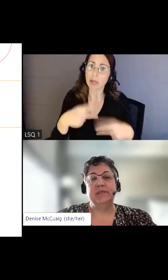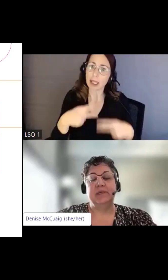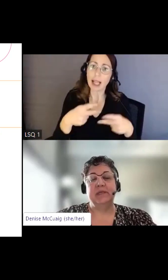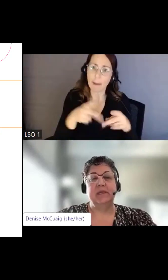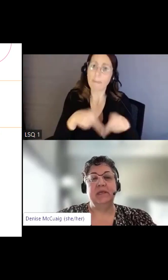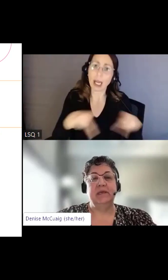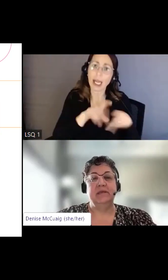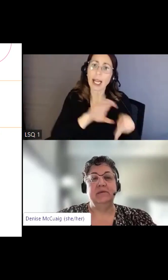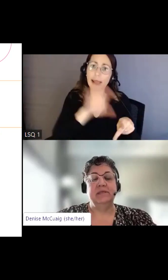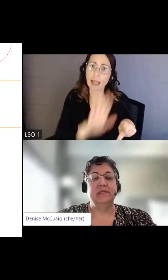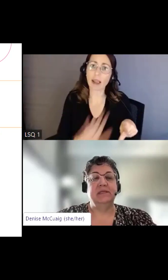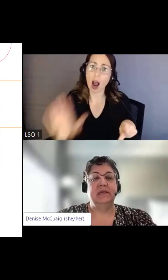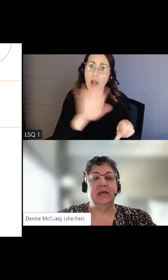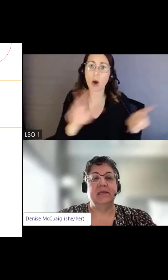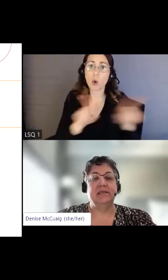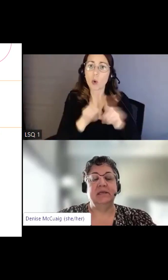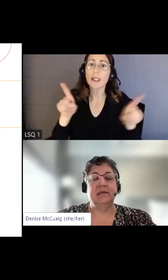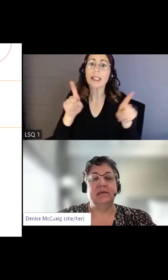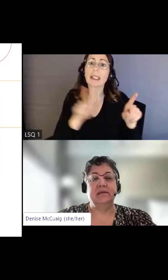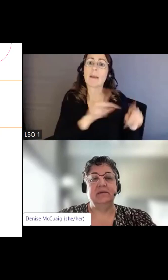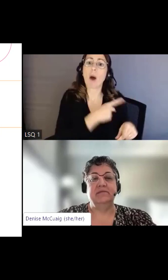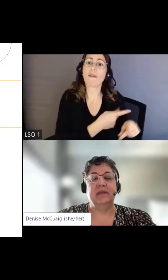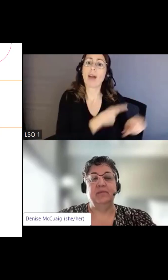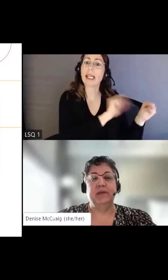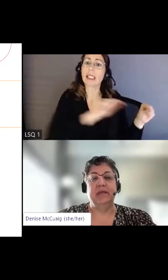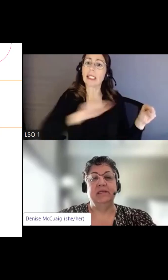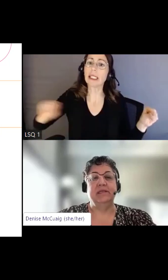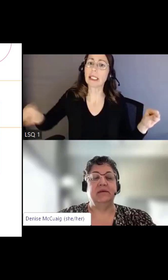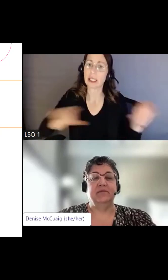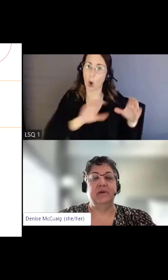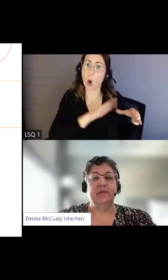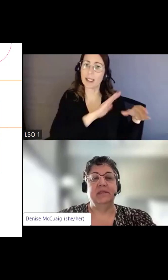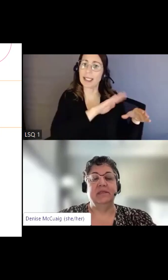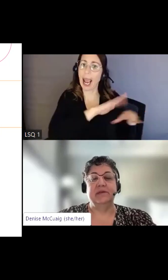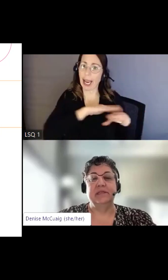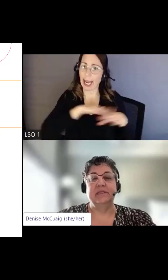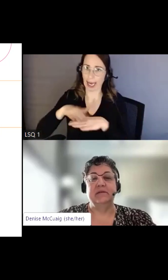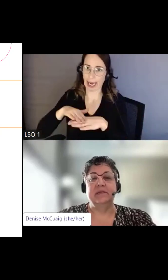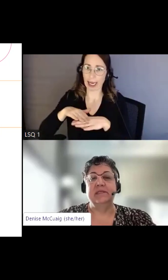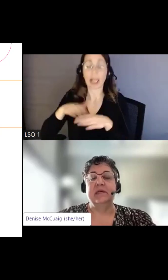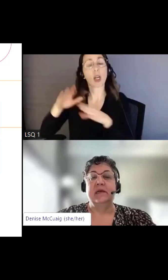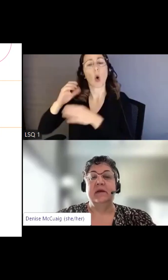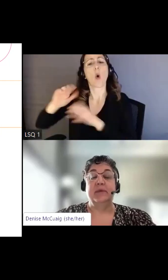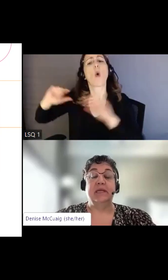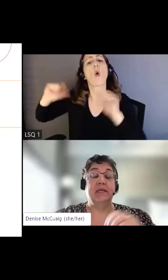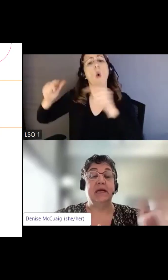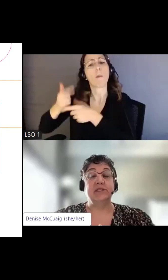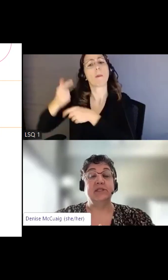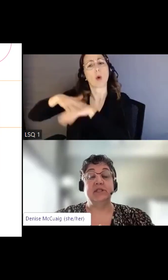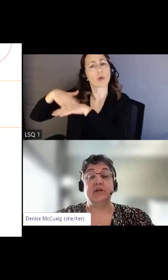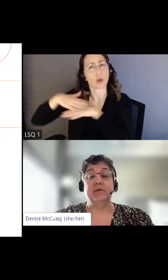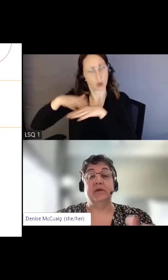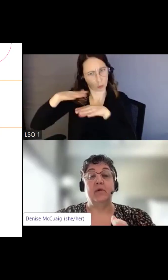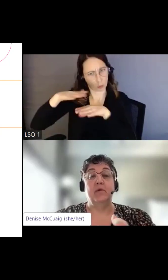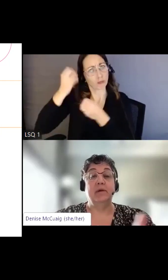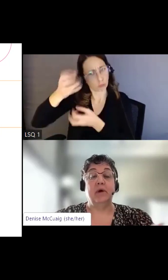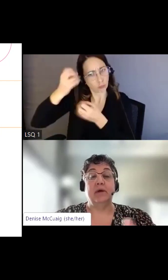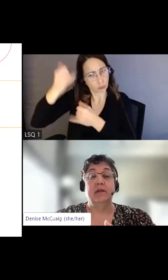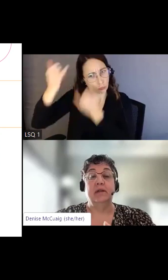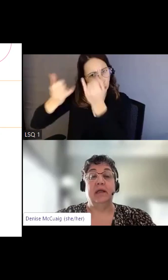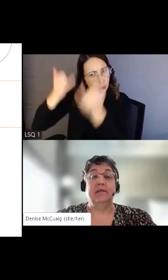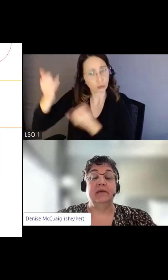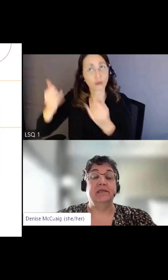fourni des conseils, a développé aussi cette série d'apprentissage au début de l'année dernière et